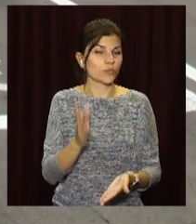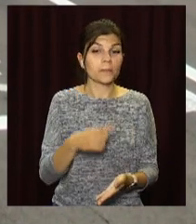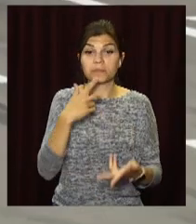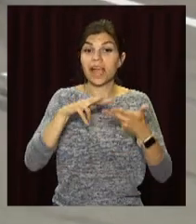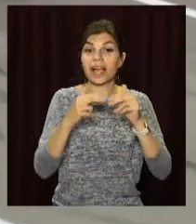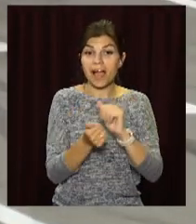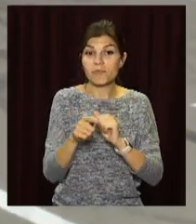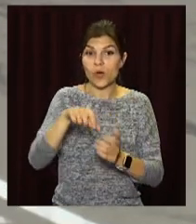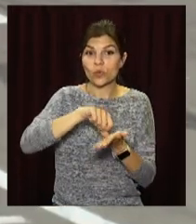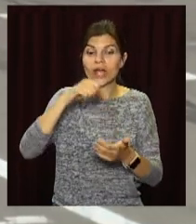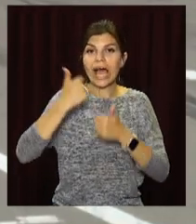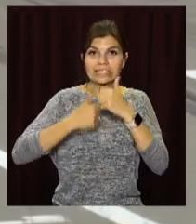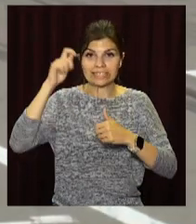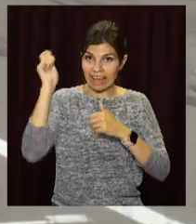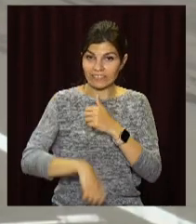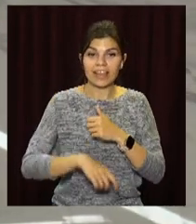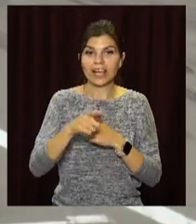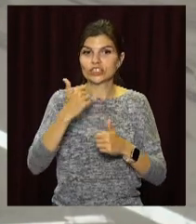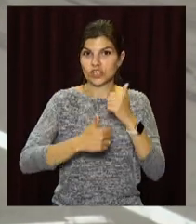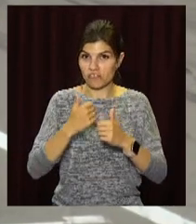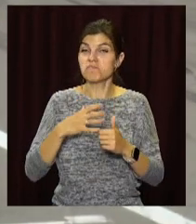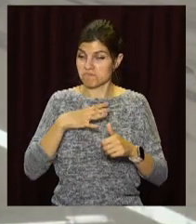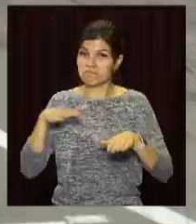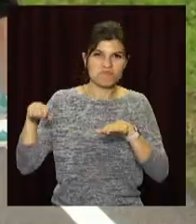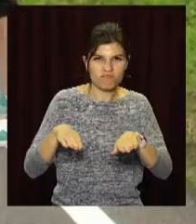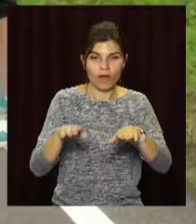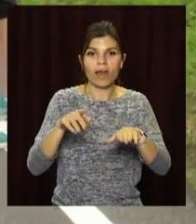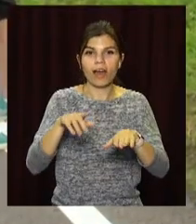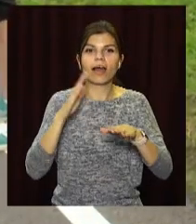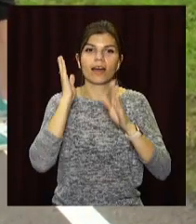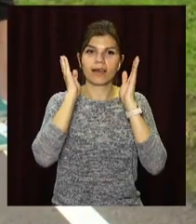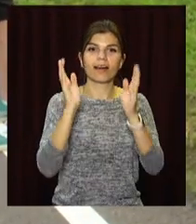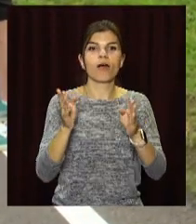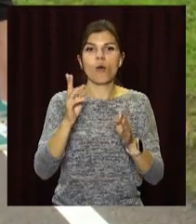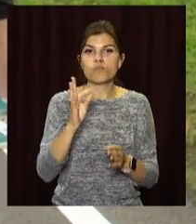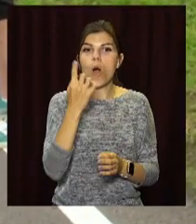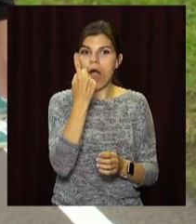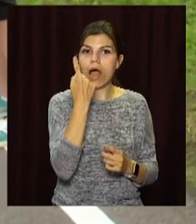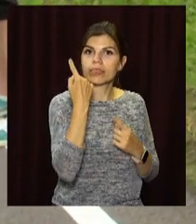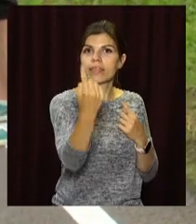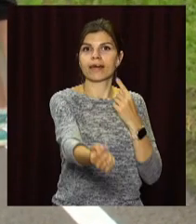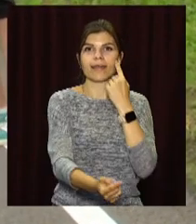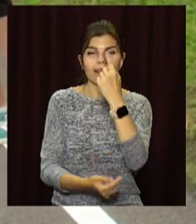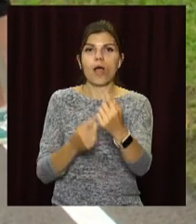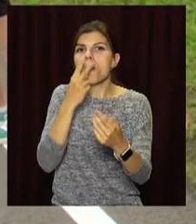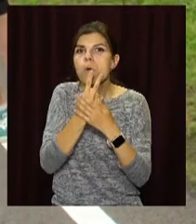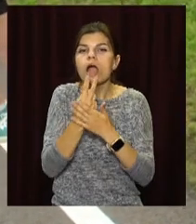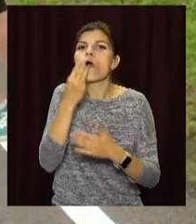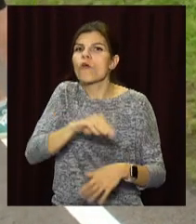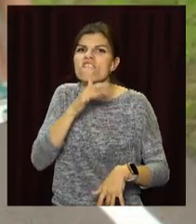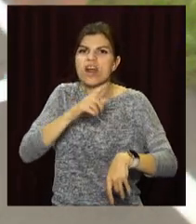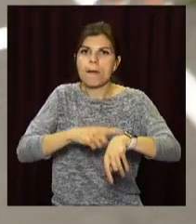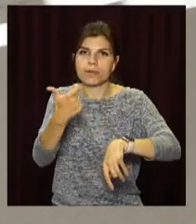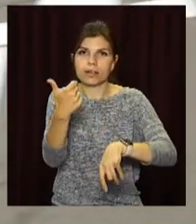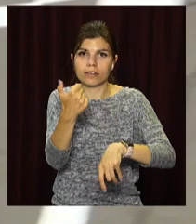учасників всеукраїнської естафети організували змагання. Учасники виїжджали на трасу по одному, намагаючись показати кращий час